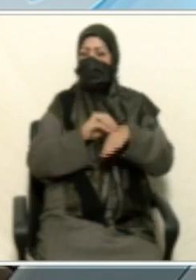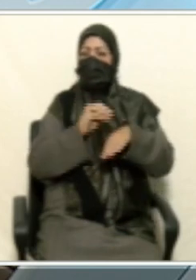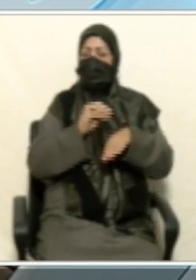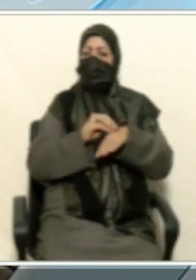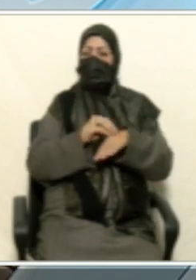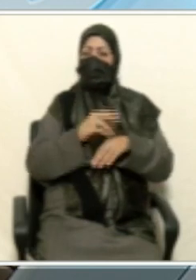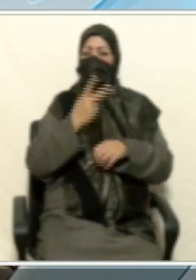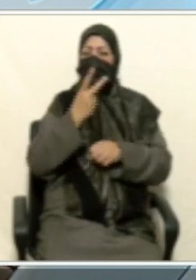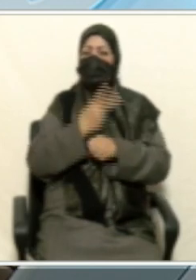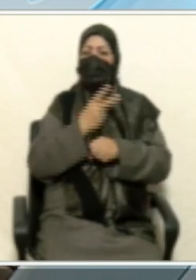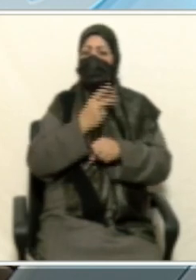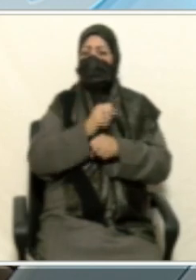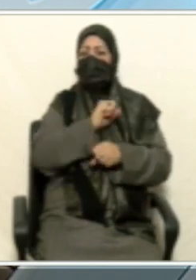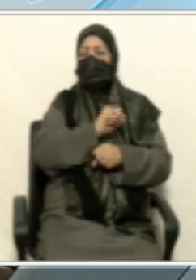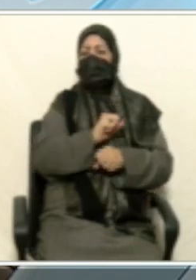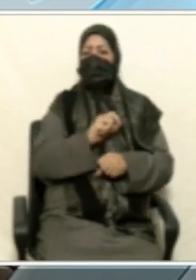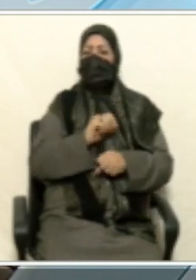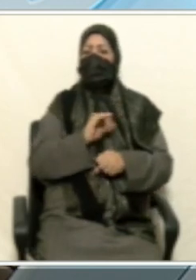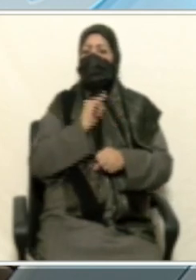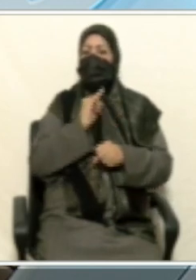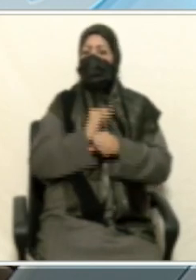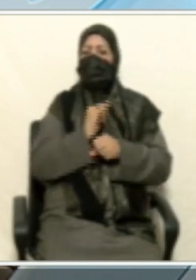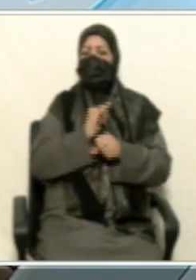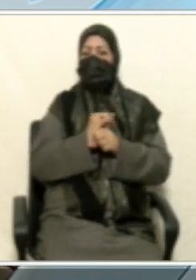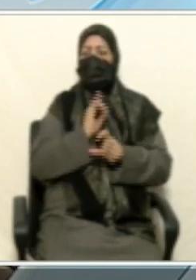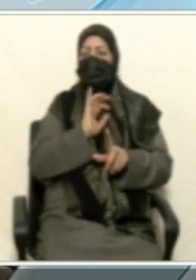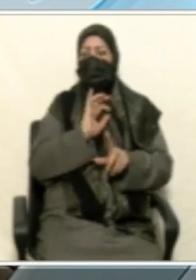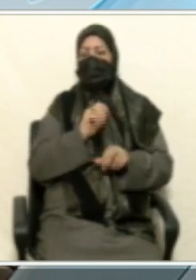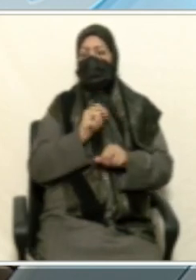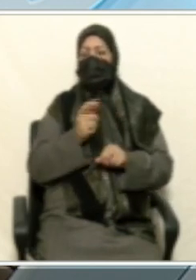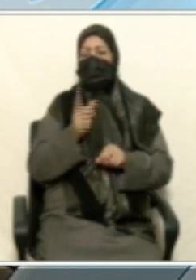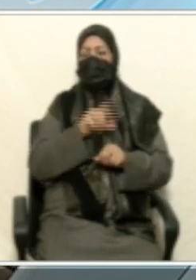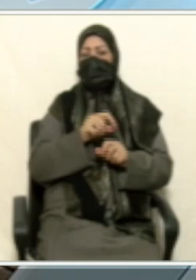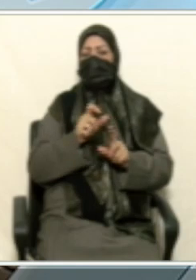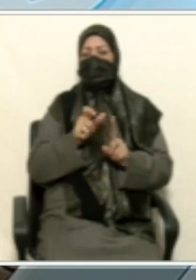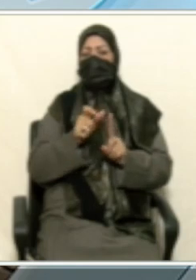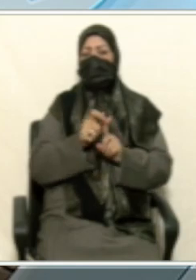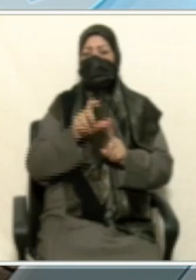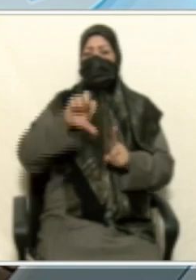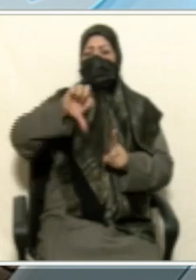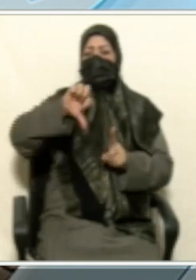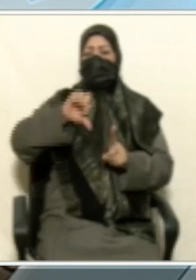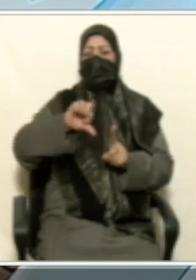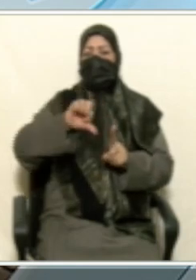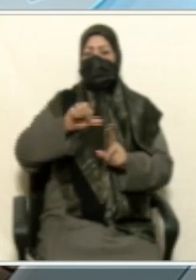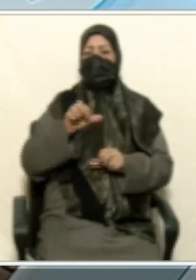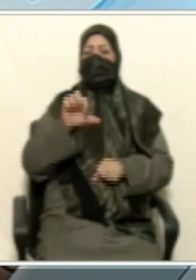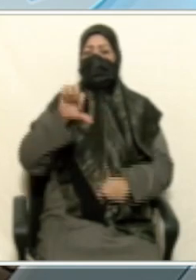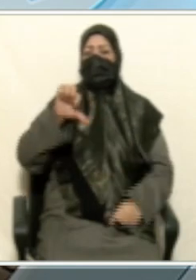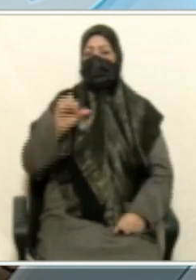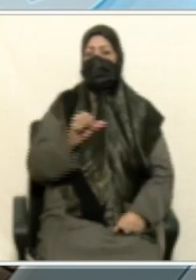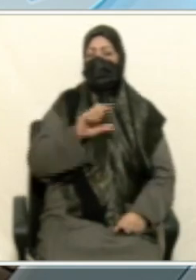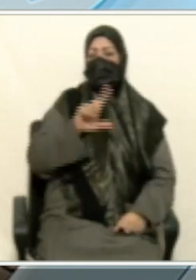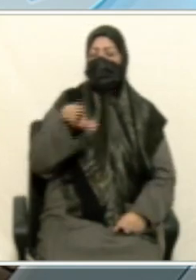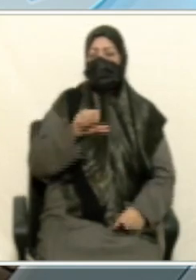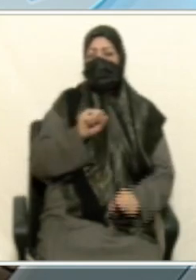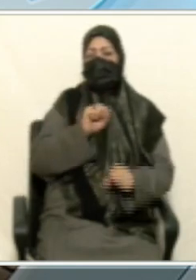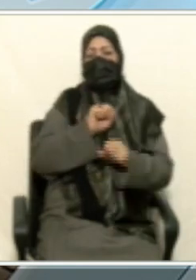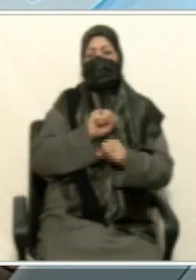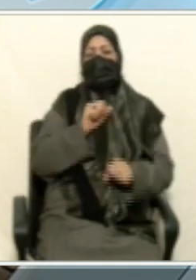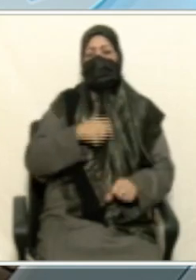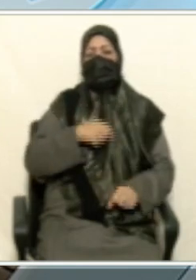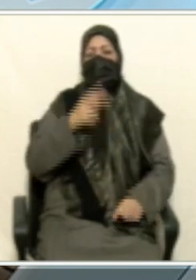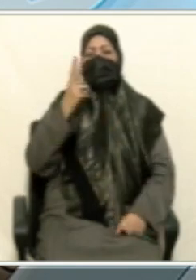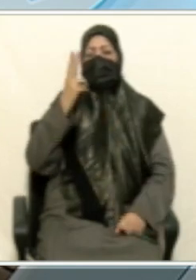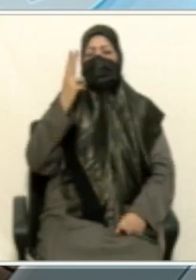المكلف، ولا يبقى الوكيل وإنما يقال الوصي. الوصي مأمور بأن يحافظ على أموالهم لمصلحتهم